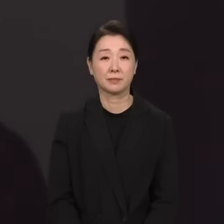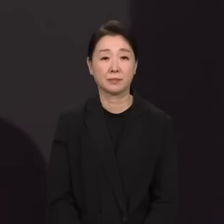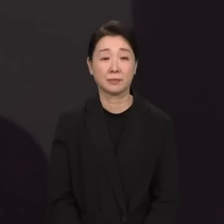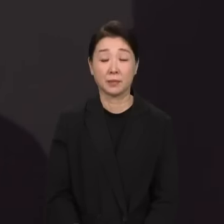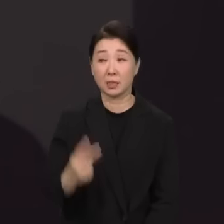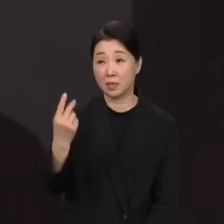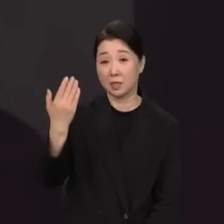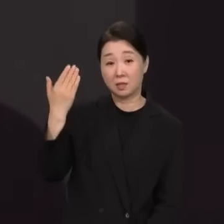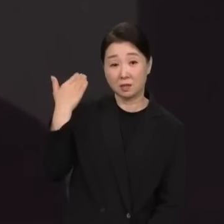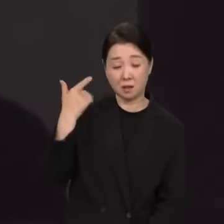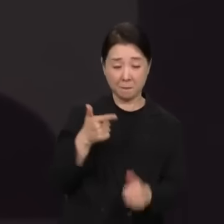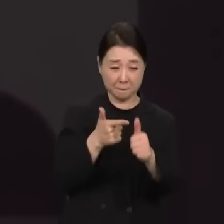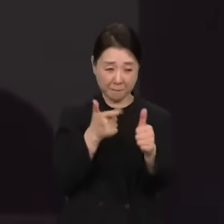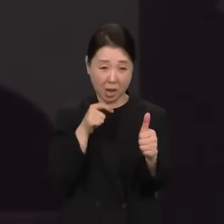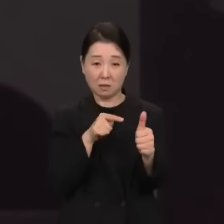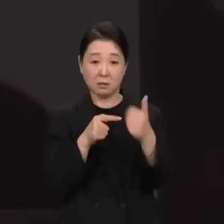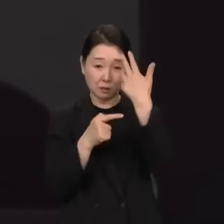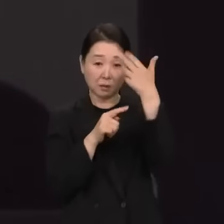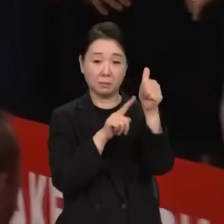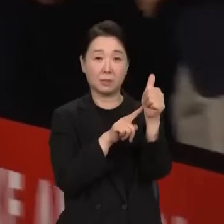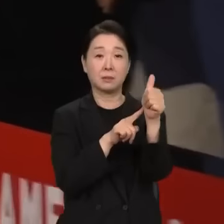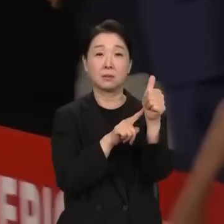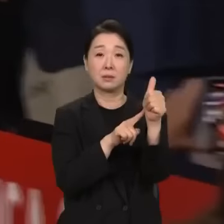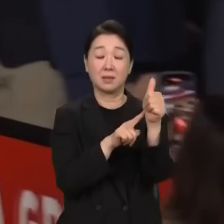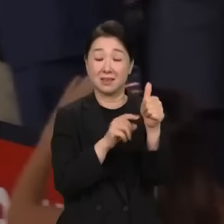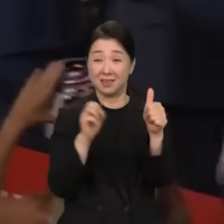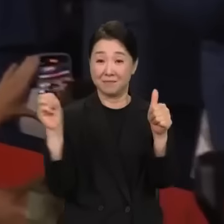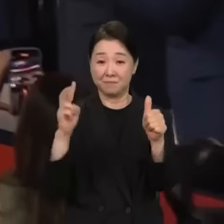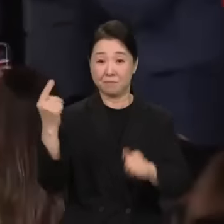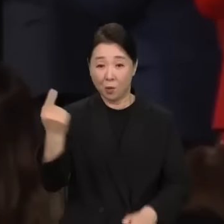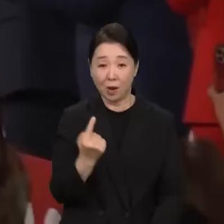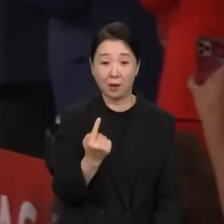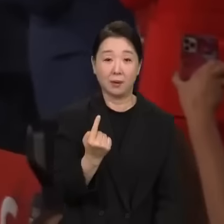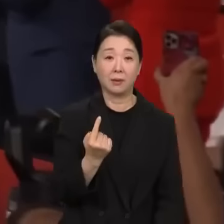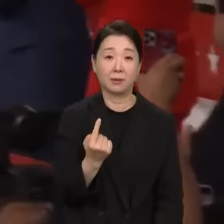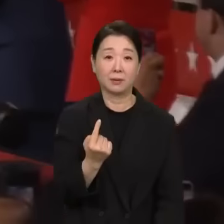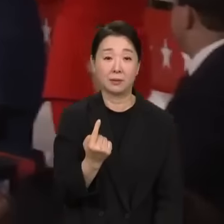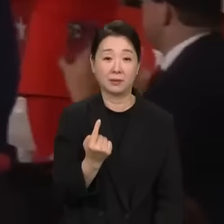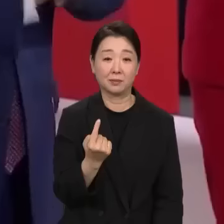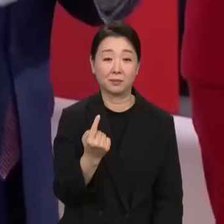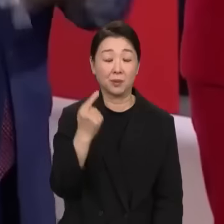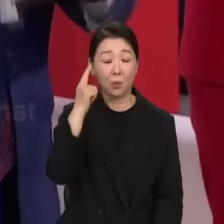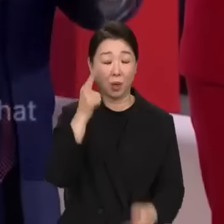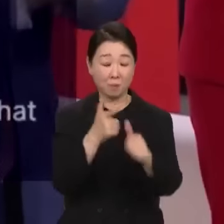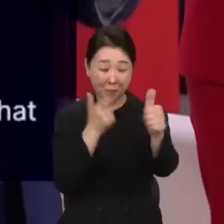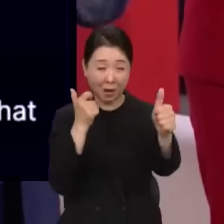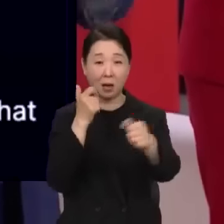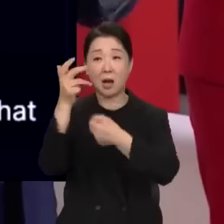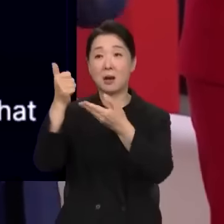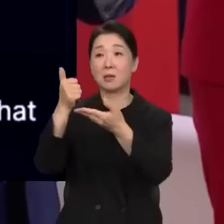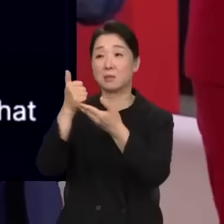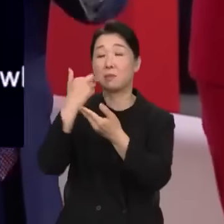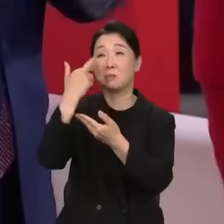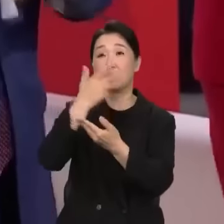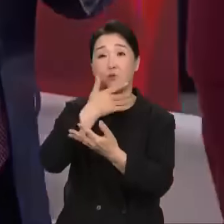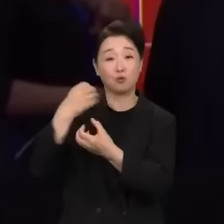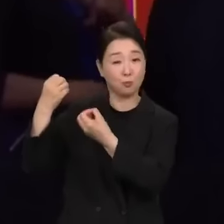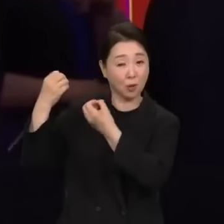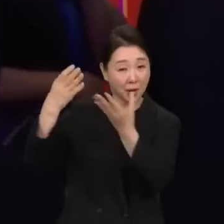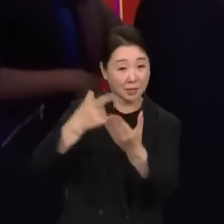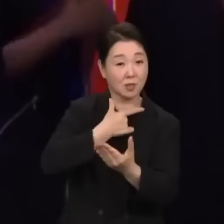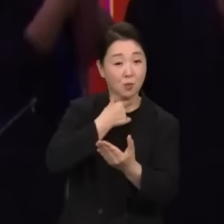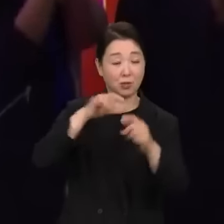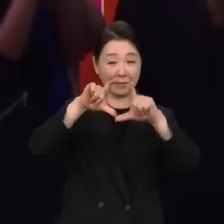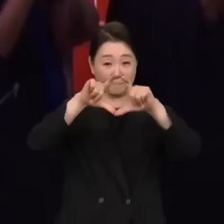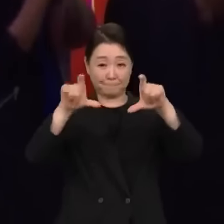이틀 전 불의의 총격을 받았던 트럼프 전 대통령이 깜짝 등장했습니다. 피격 직후 하나님이 미국을 축복하시길이란